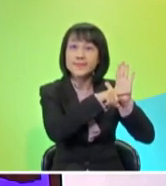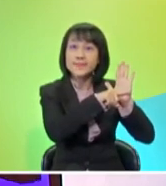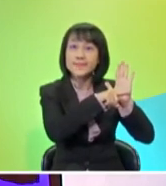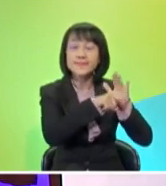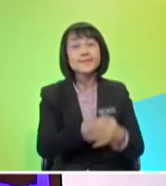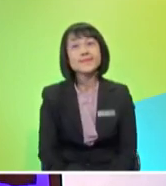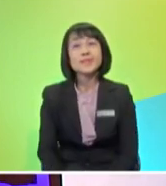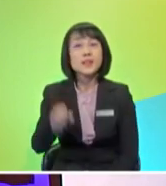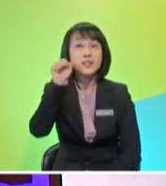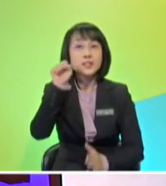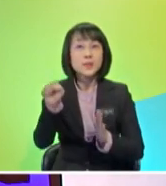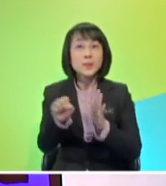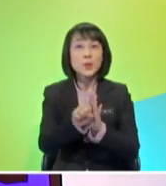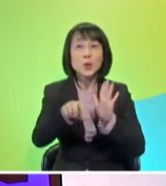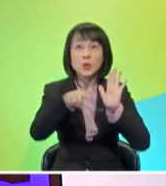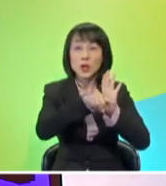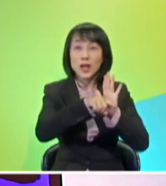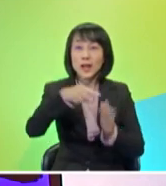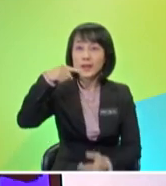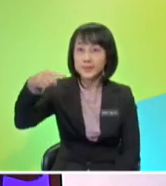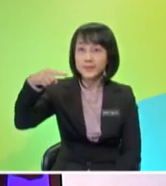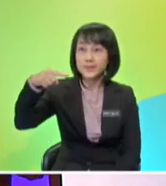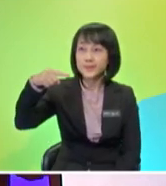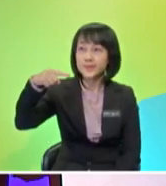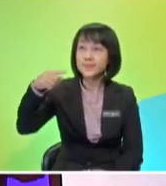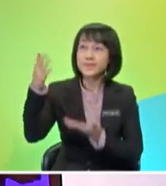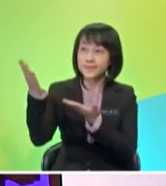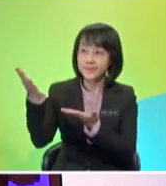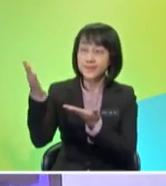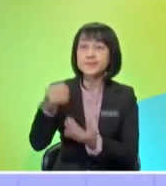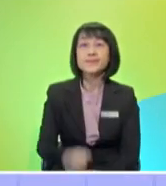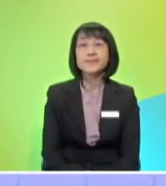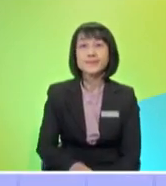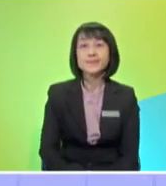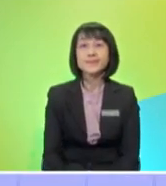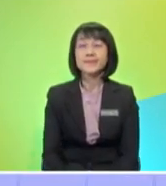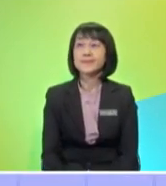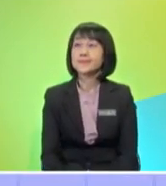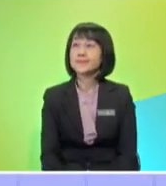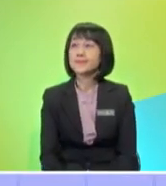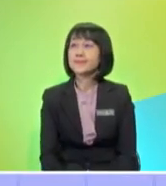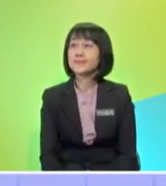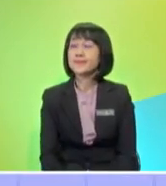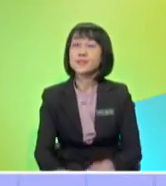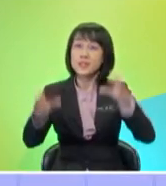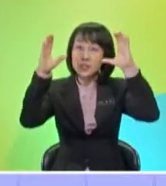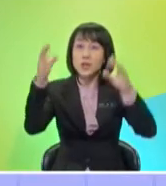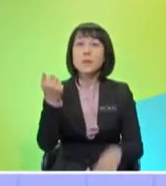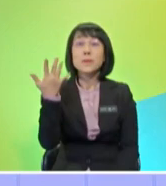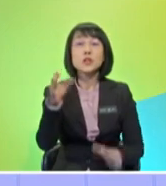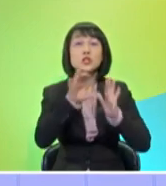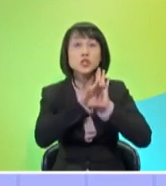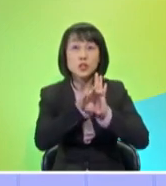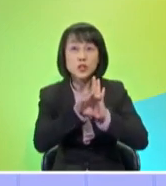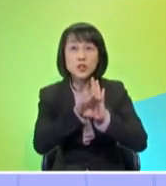Dan simbol tolaknya adalah seperti tanda inilah. Jadi murid dah biasalah kan? Okey, cikgu ada beberapa contoh. Tadi cikgu ni